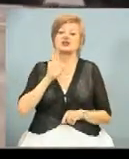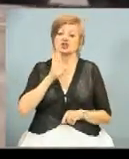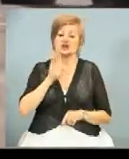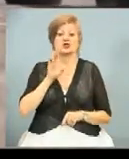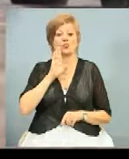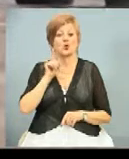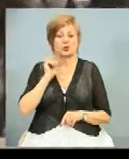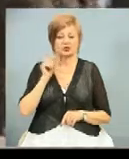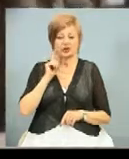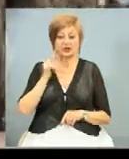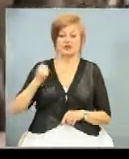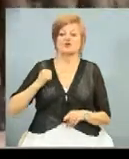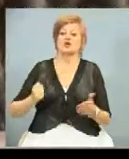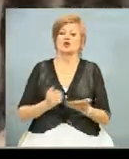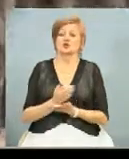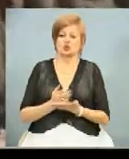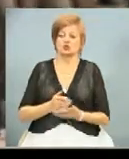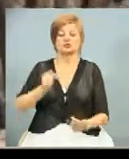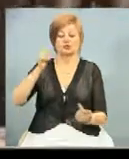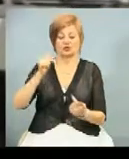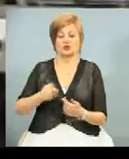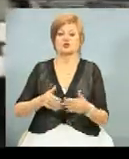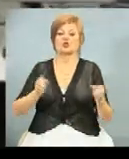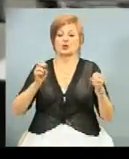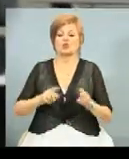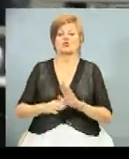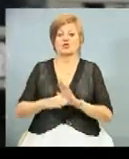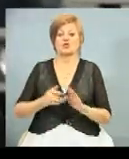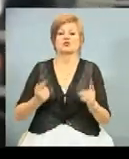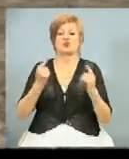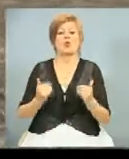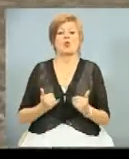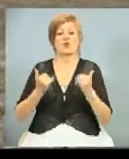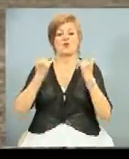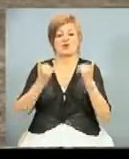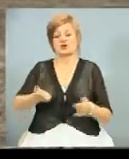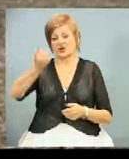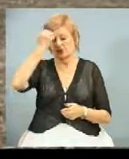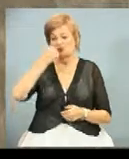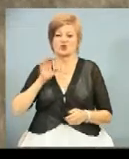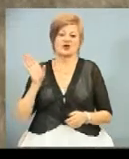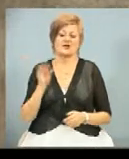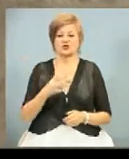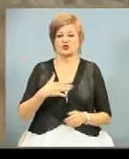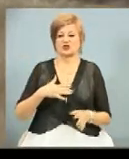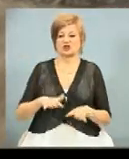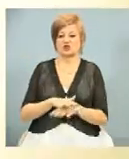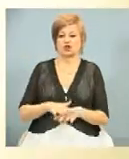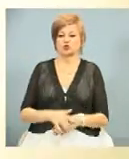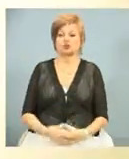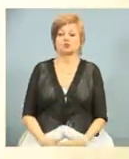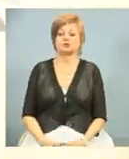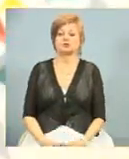дівчата. Військовослужбовець – гідна професія, яка викликає велику повагу і вдячність усього нашого народу.